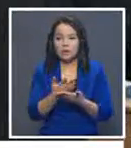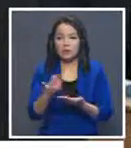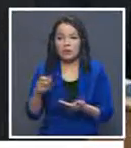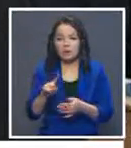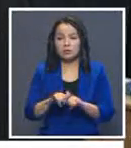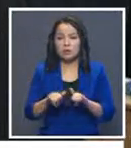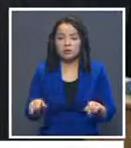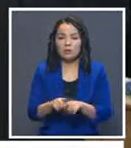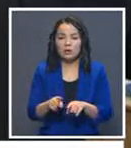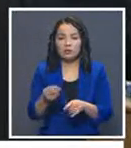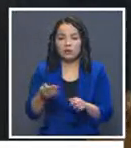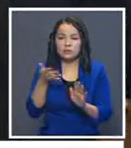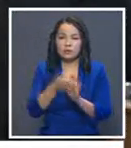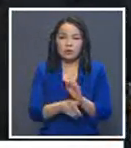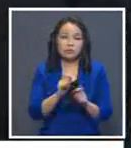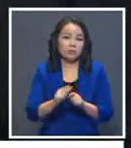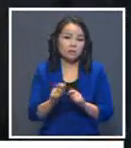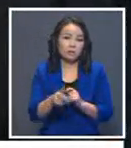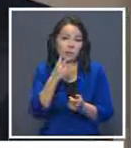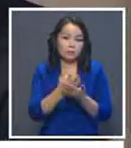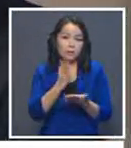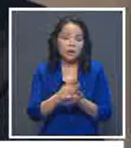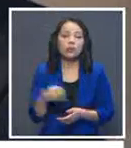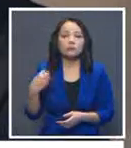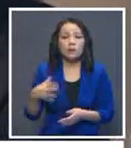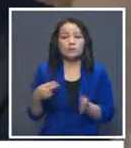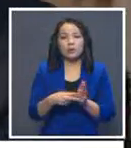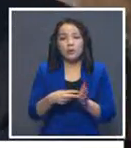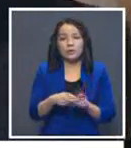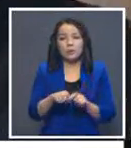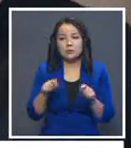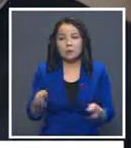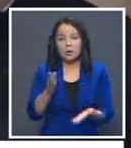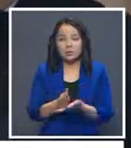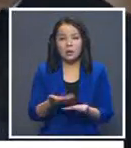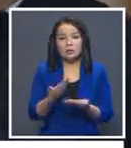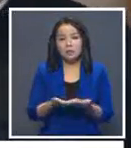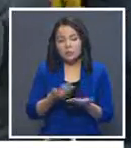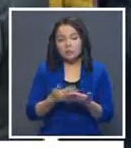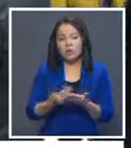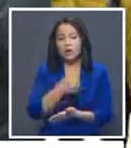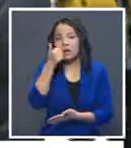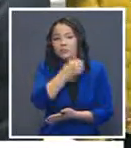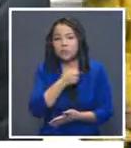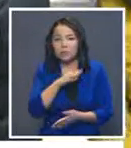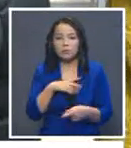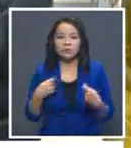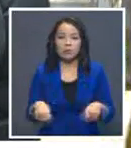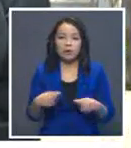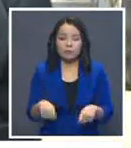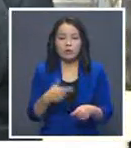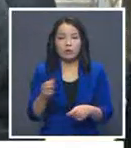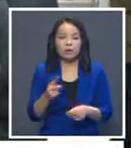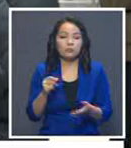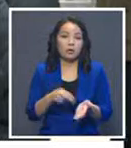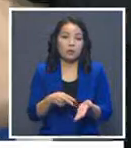қомақты қаржы жұмсалғаны анықталды. Бұл газ бағасының қымбаттауына түрткі болған. Мәселен, жаңа жылдан бастап тауарлық газ бағасы